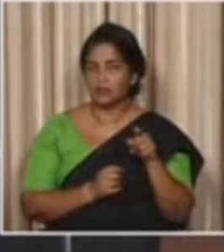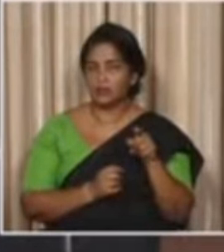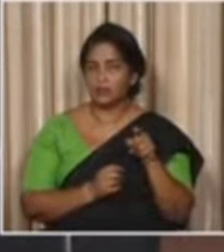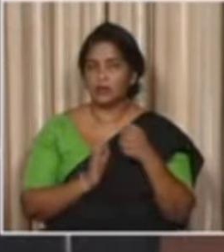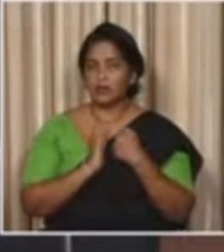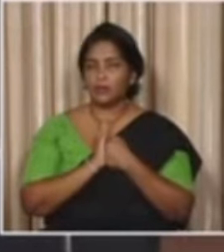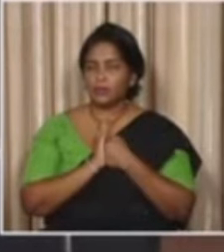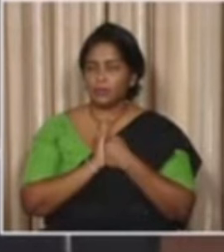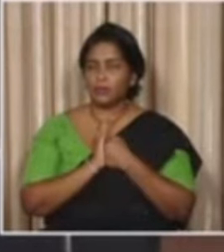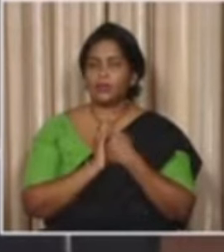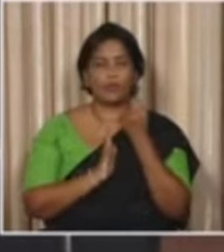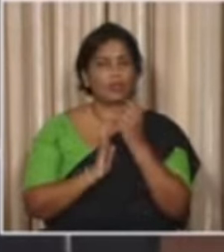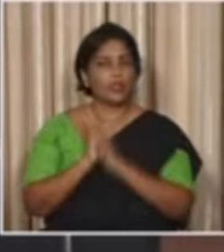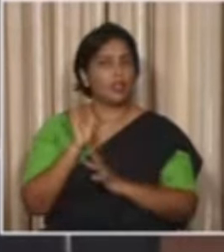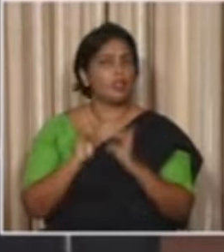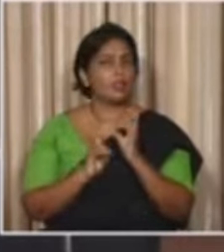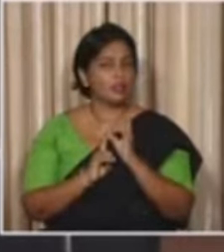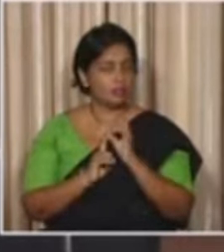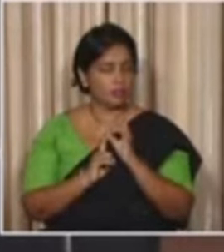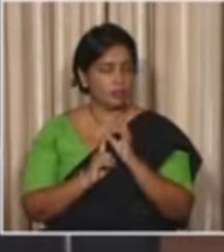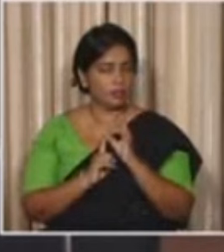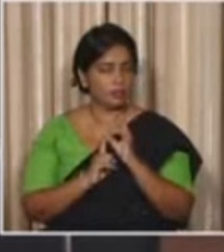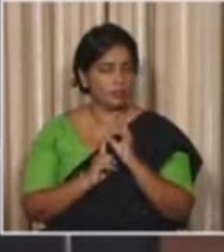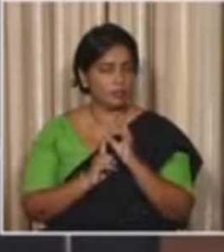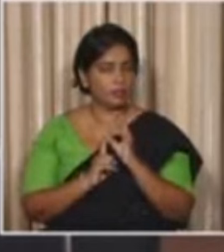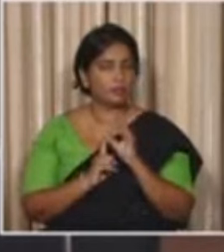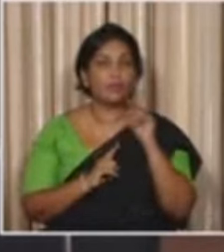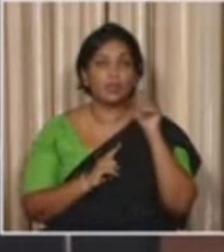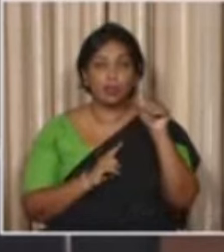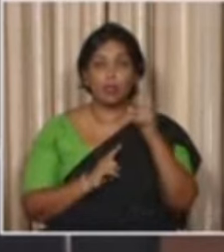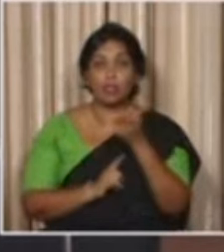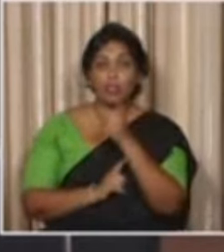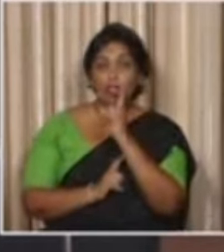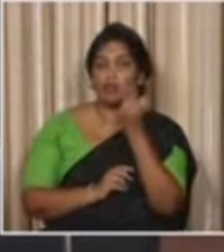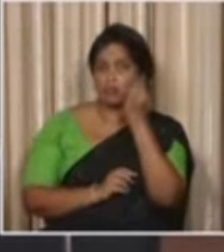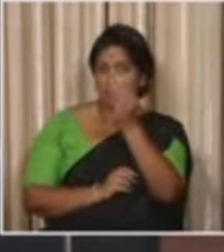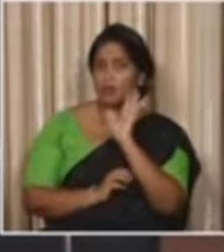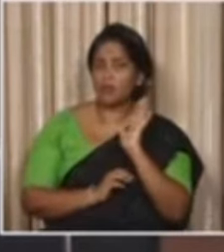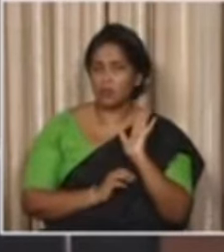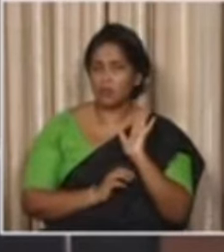ගරු මුදල් ලැබෙතුමා එයා දඬුවම් කරන්න තිබ්බා.